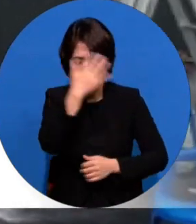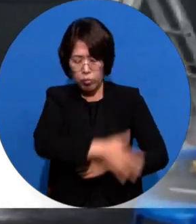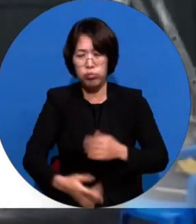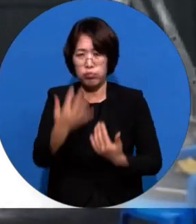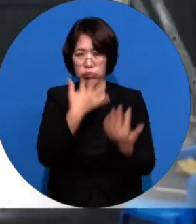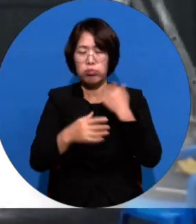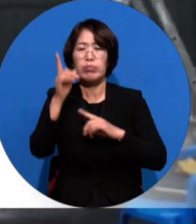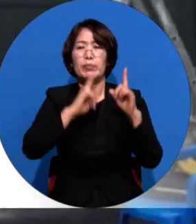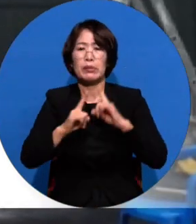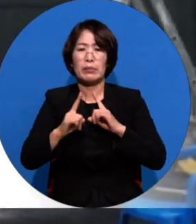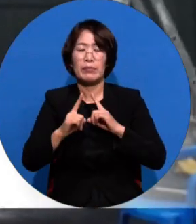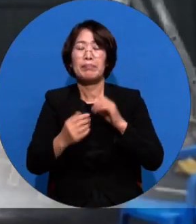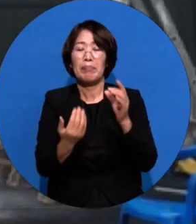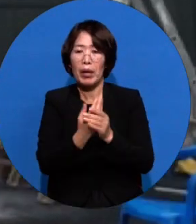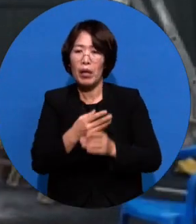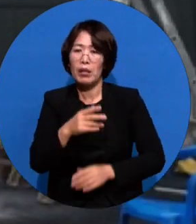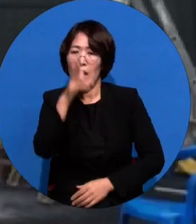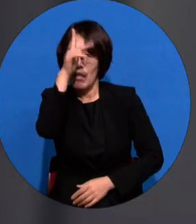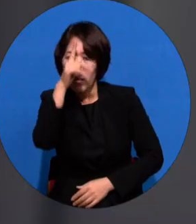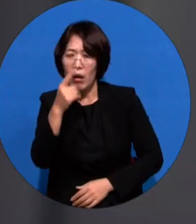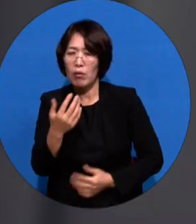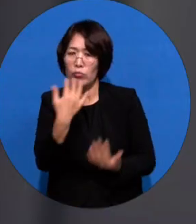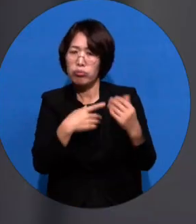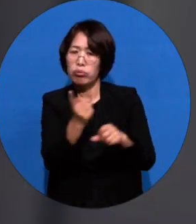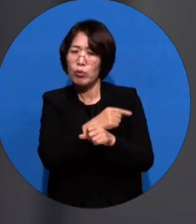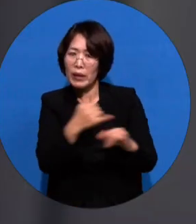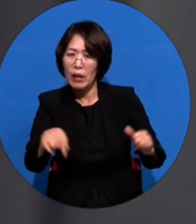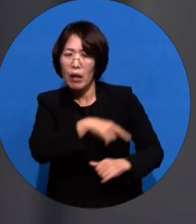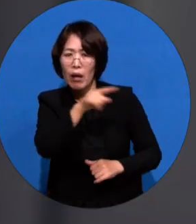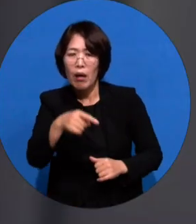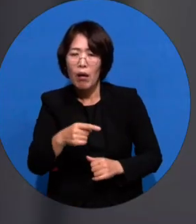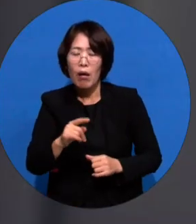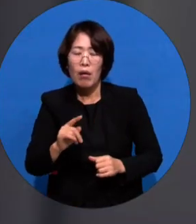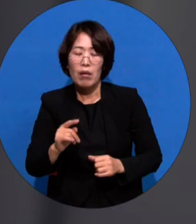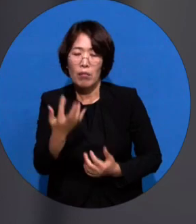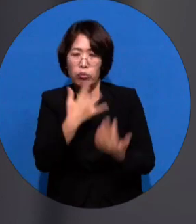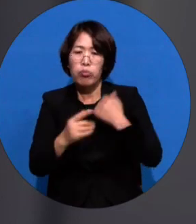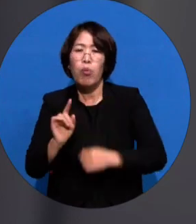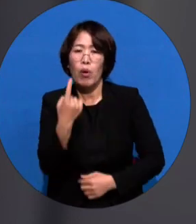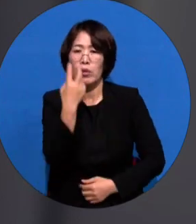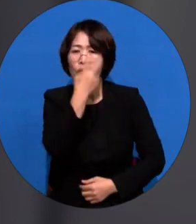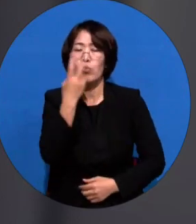입었습니다 경찰과 소방 당국은 작업자 등을 상대로 정확한 화재 원인을 조사하고 있습니다